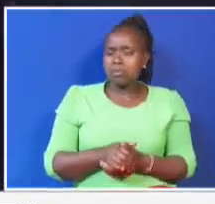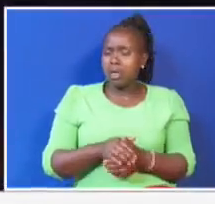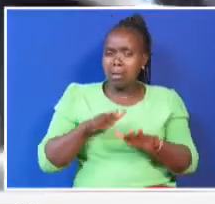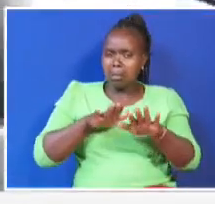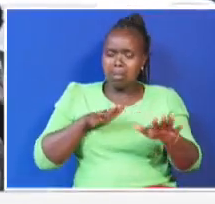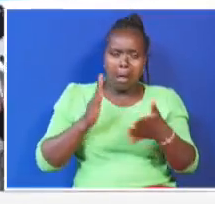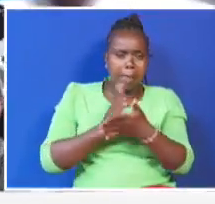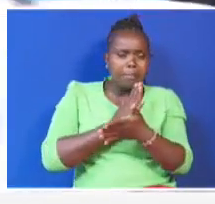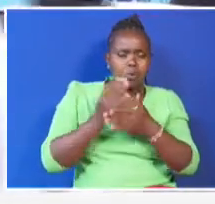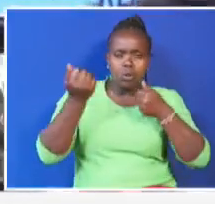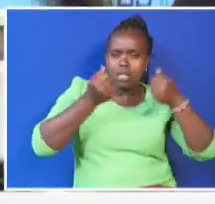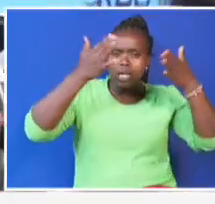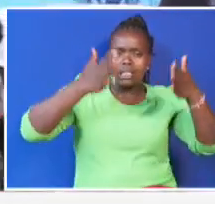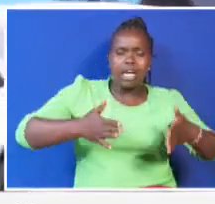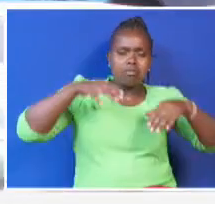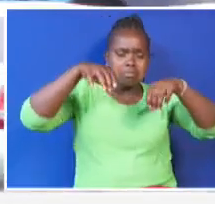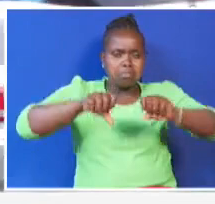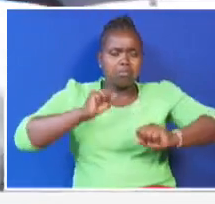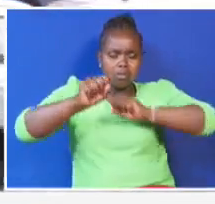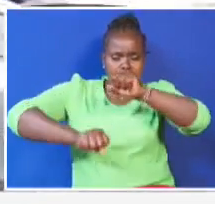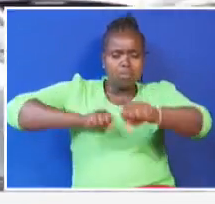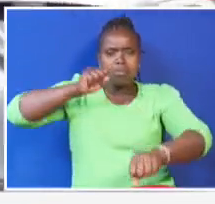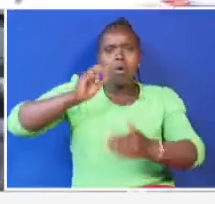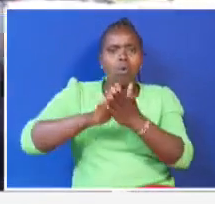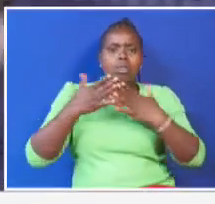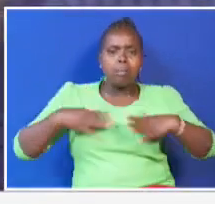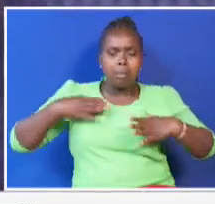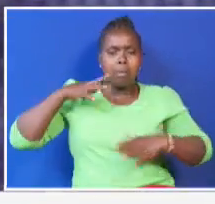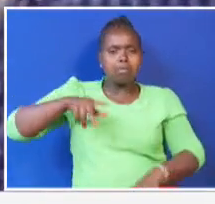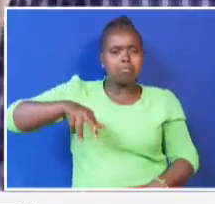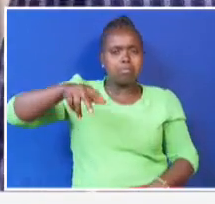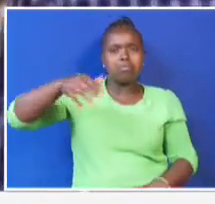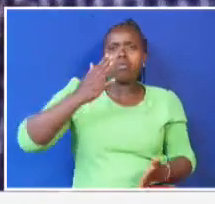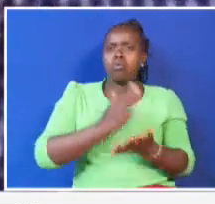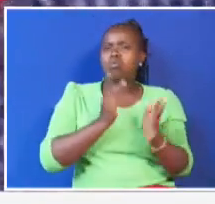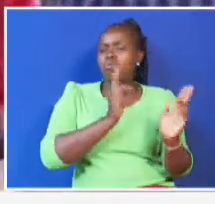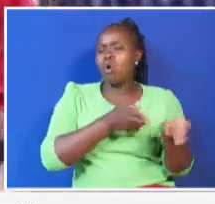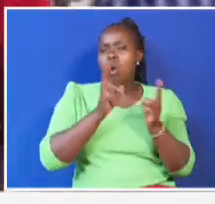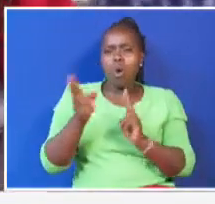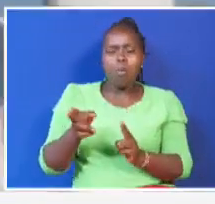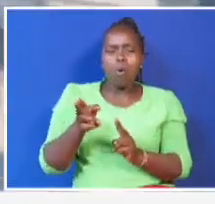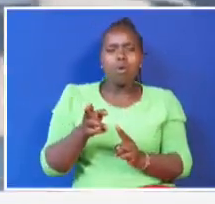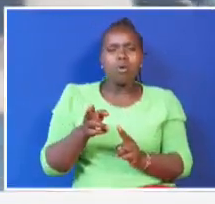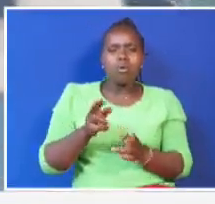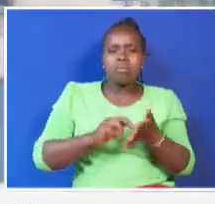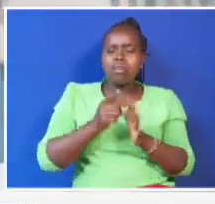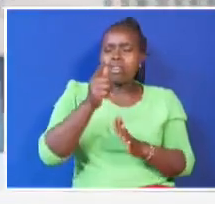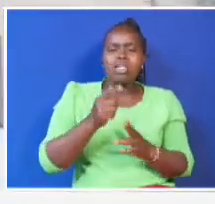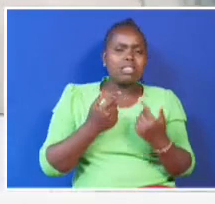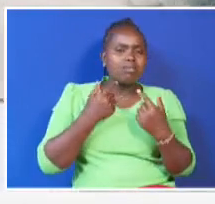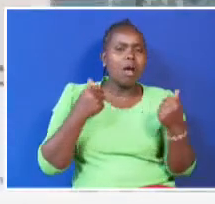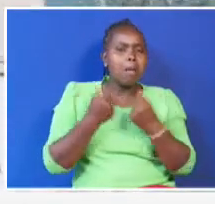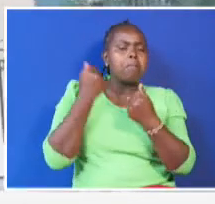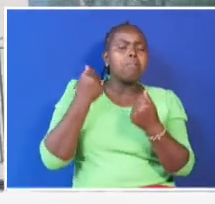Mvutano baina ya waendesha magari, pikipiki, baiskeli na wale watembea kwa miguu limekuwa jambo la kawaida, ajali pia zikiripotiwa kutokana